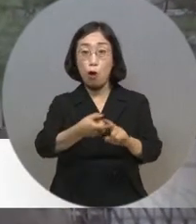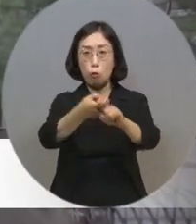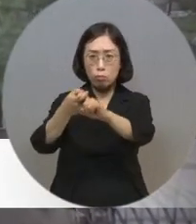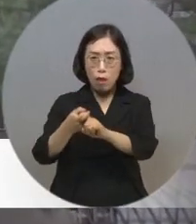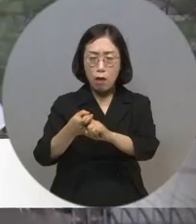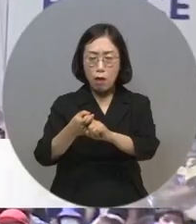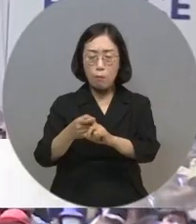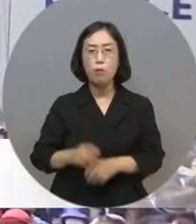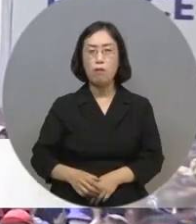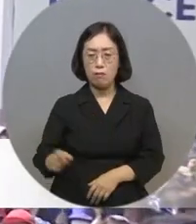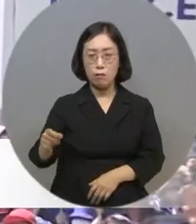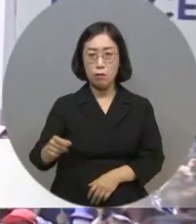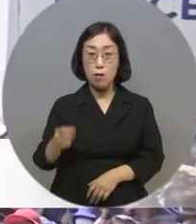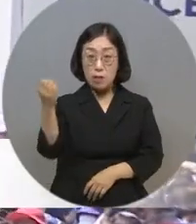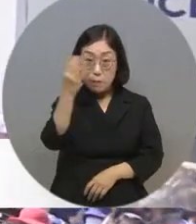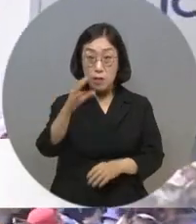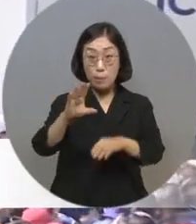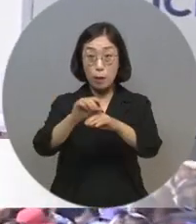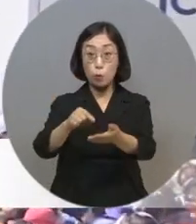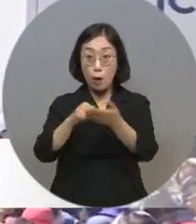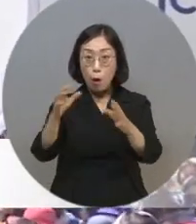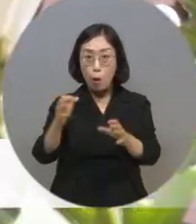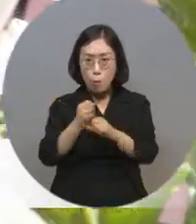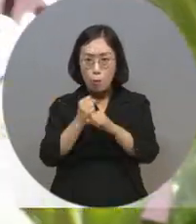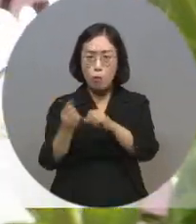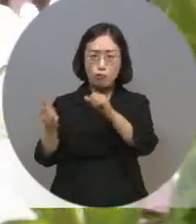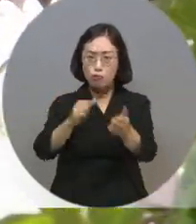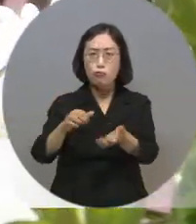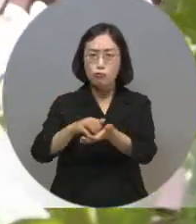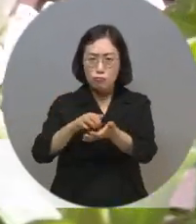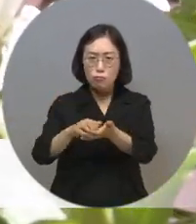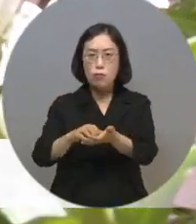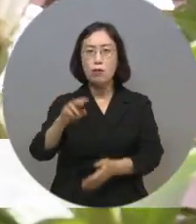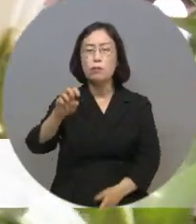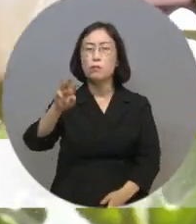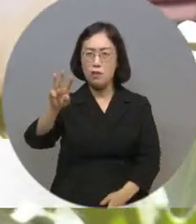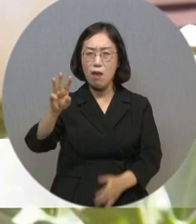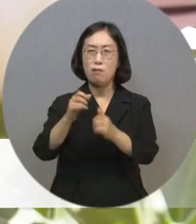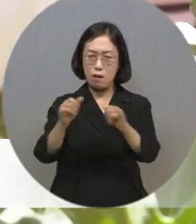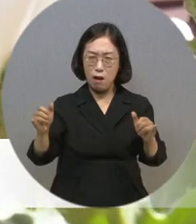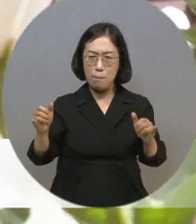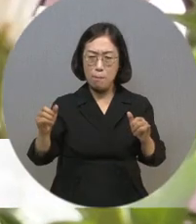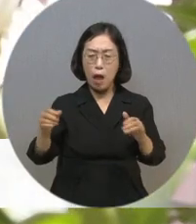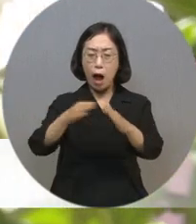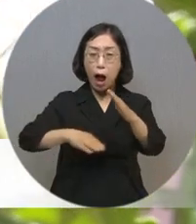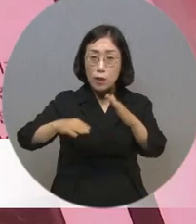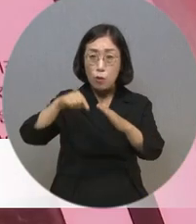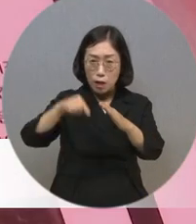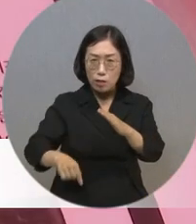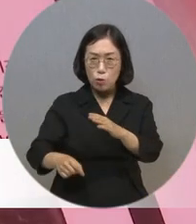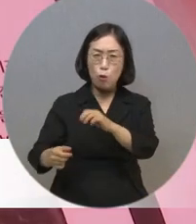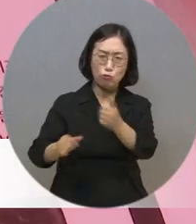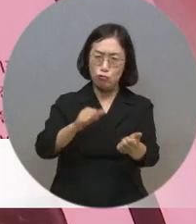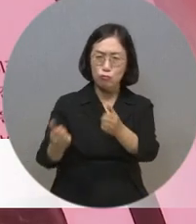확인한 발달 장애인 가정내 사망은 2022년부터 올해 5월까지 23건에 달한다며 발달